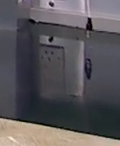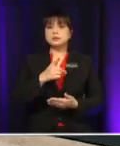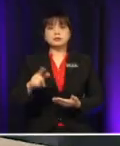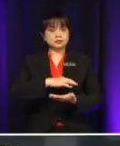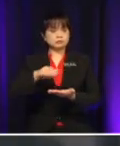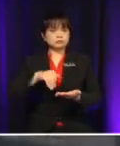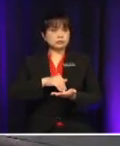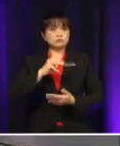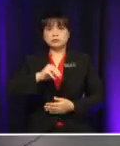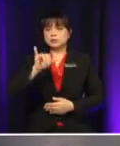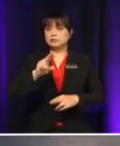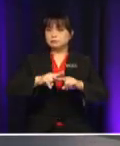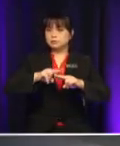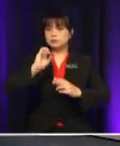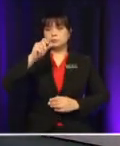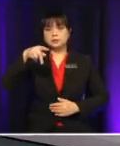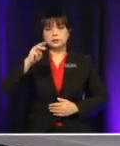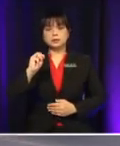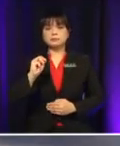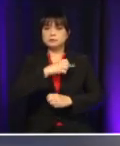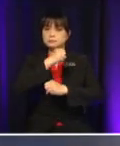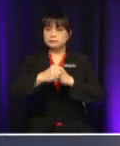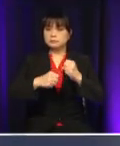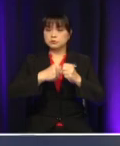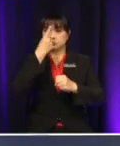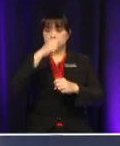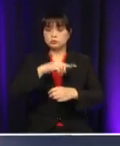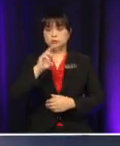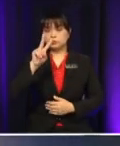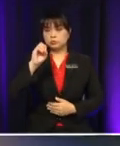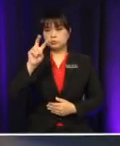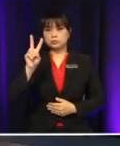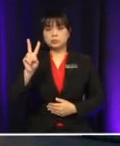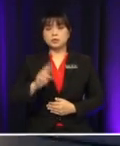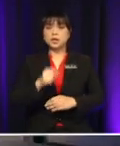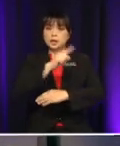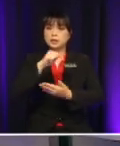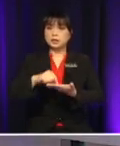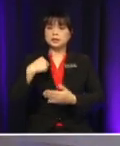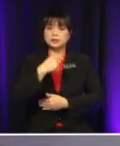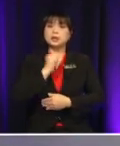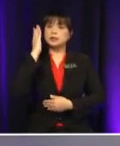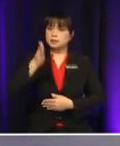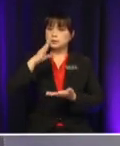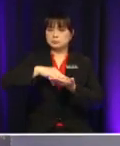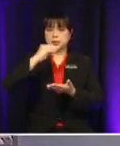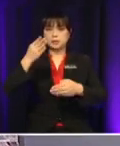2022 Anda masih lagi bersama kami di slow ini dan hari ini mata pelajaran kita